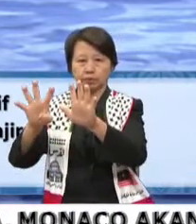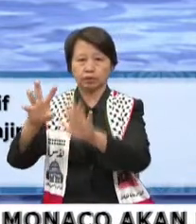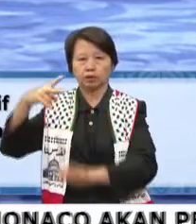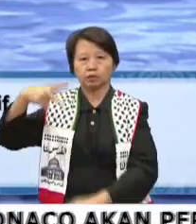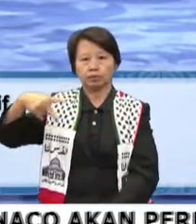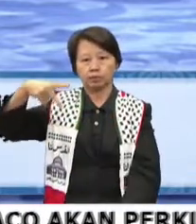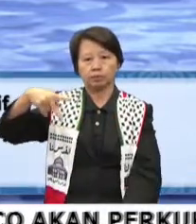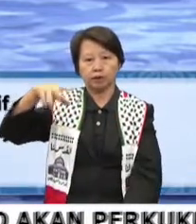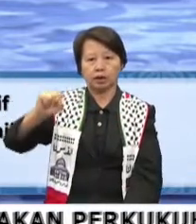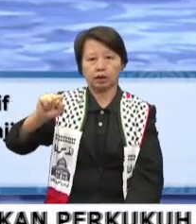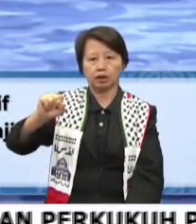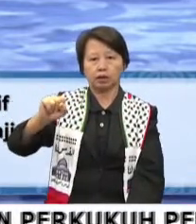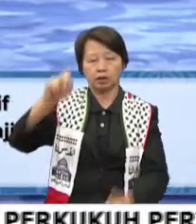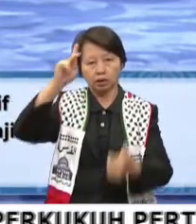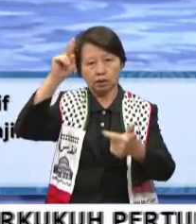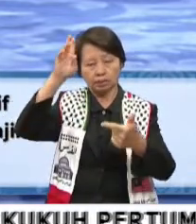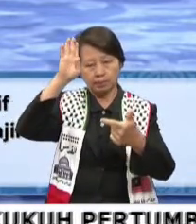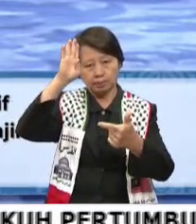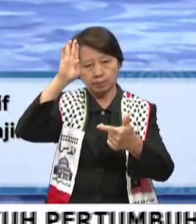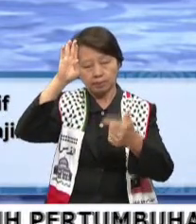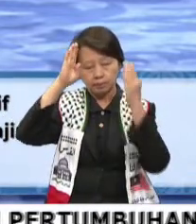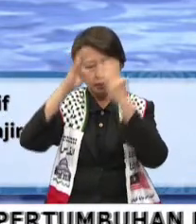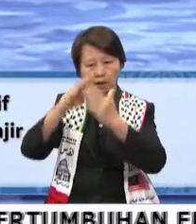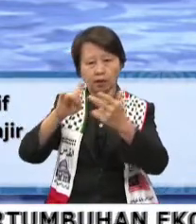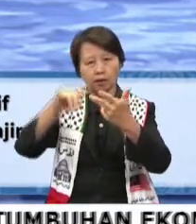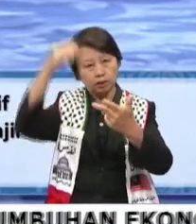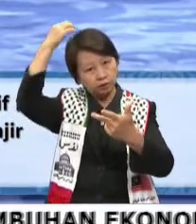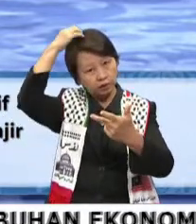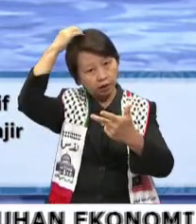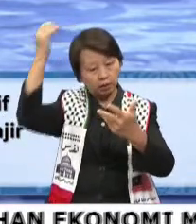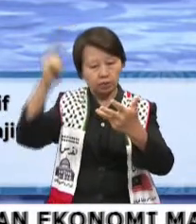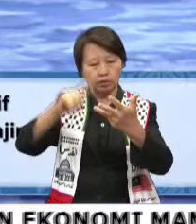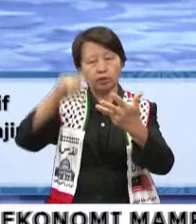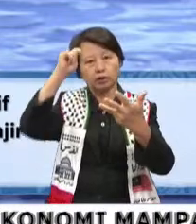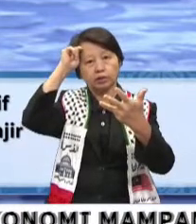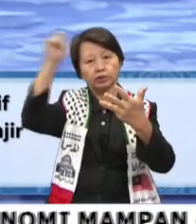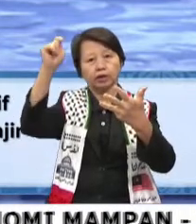PPS Kelantan Pahang Selangor dan